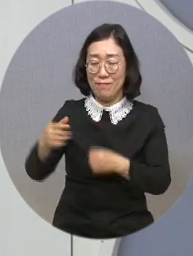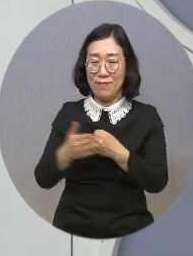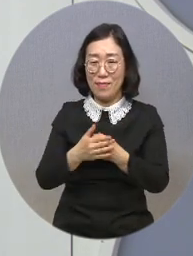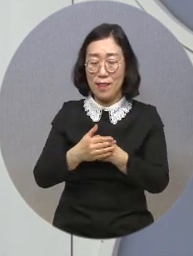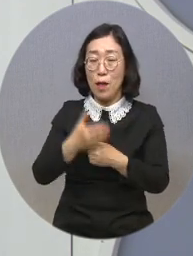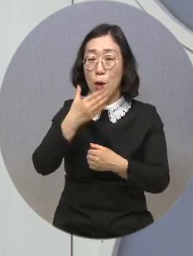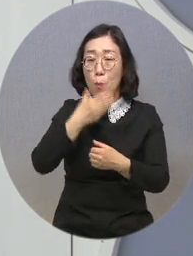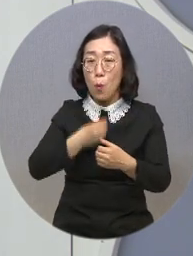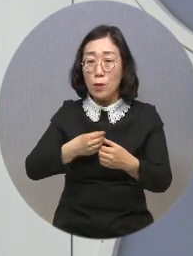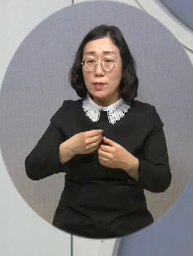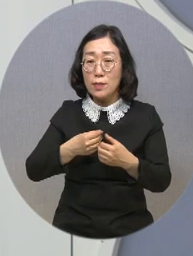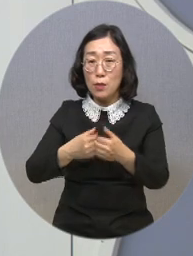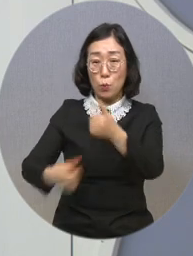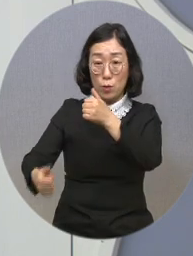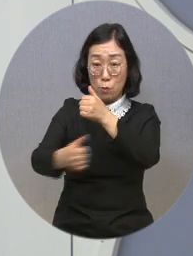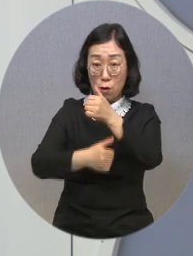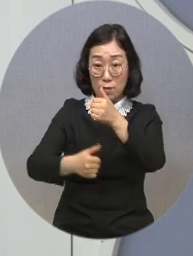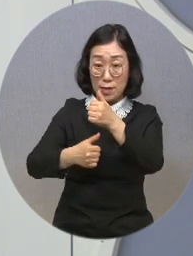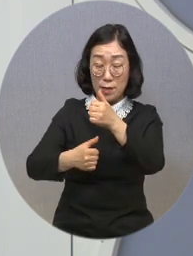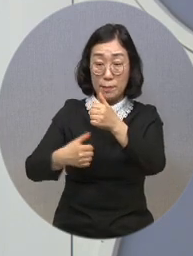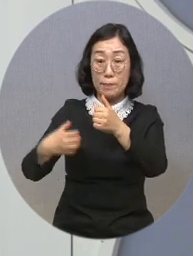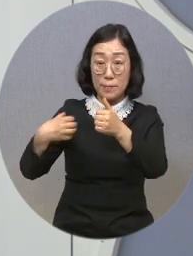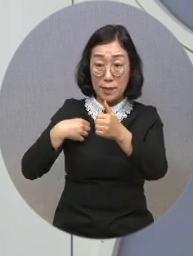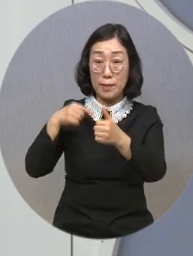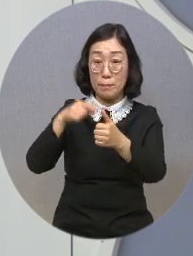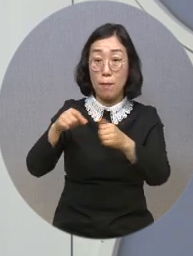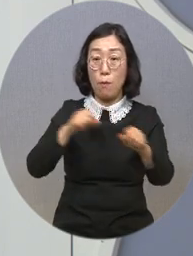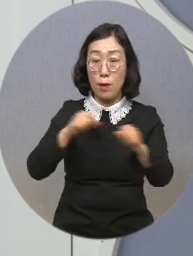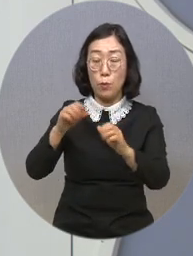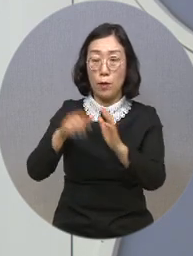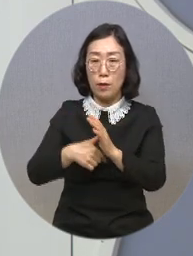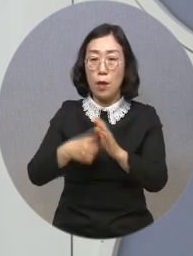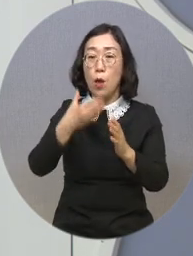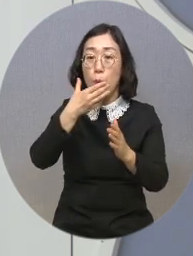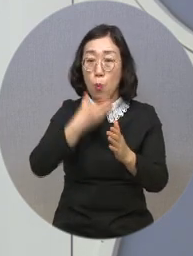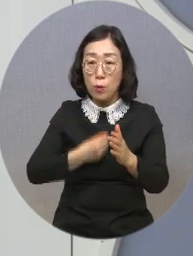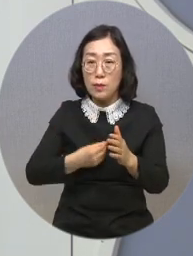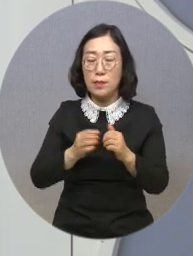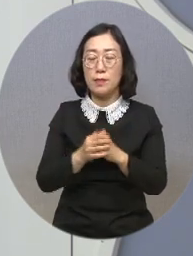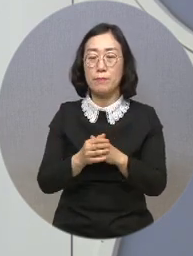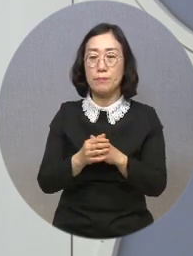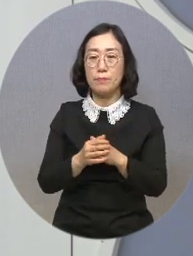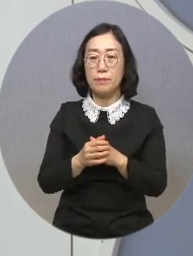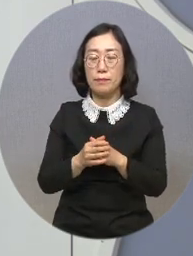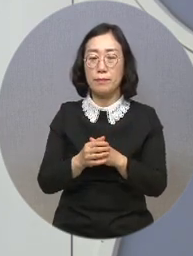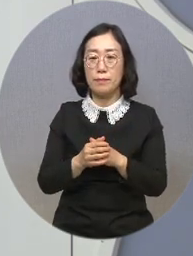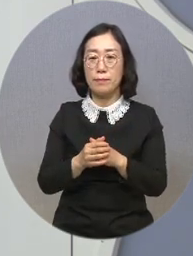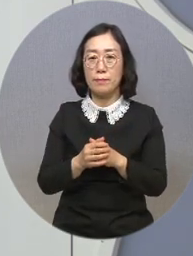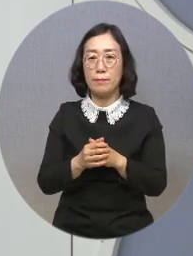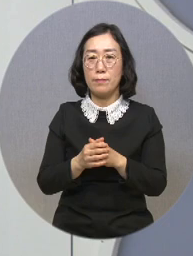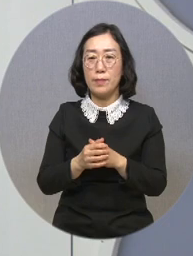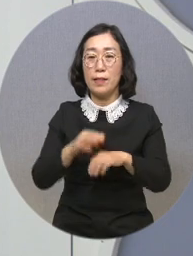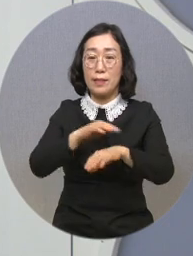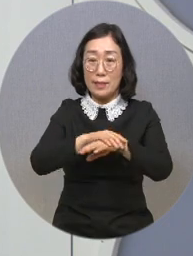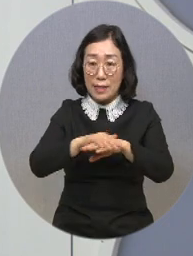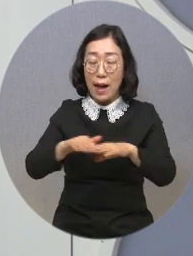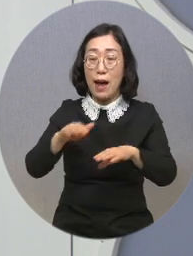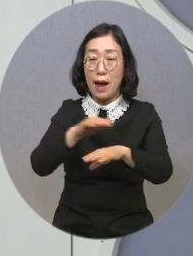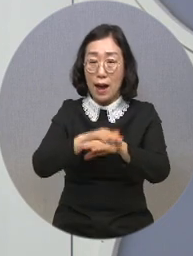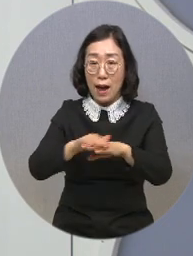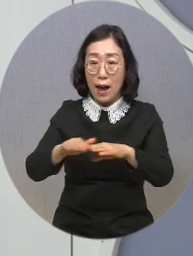보건복지위원장 하면서 우리나라 복지가 이제 전체적으로 많은 국민들은 이제 잘 되고 있다